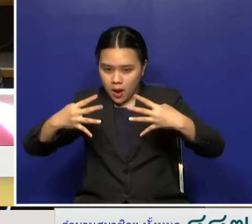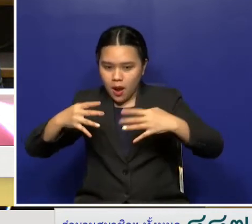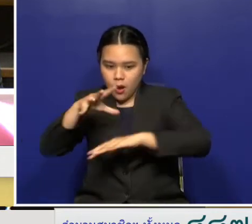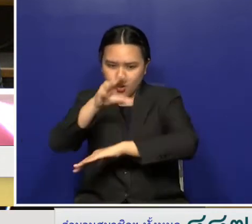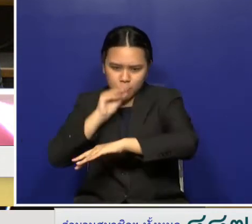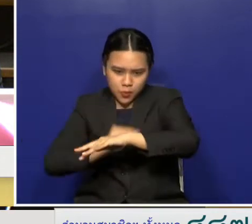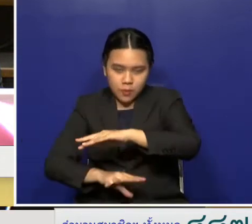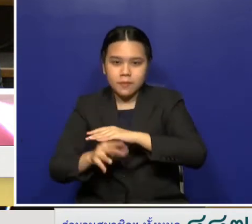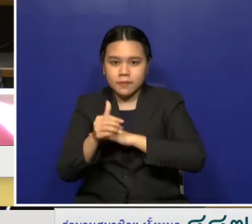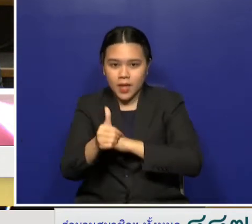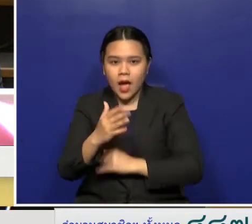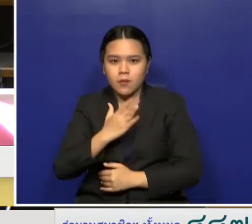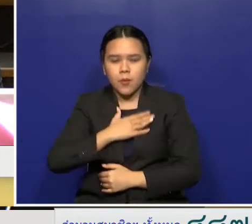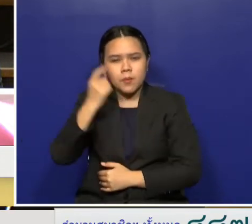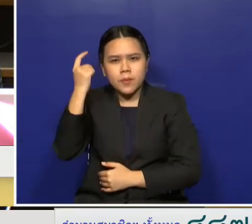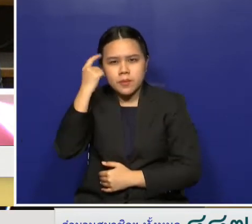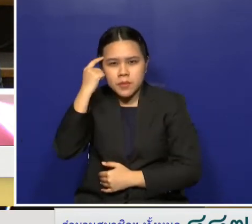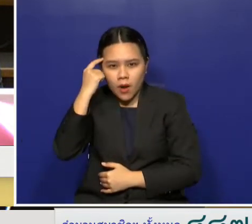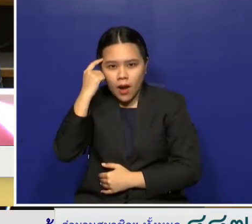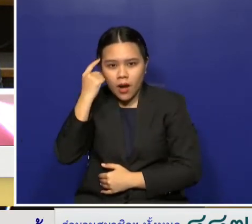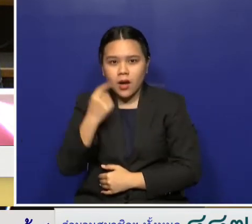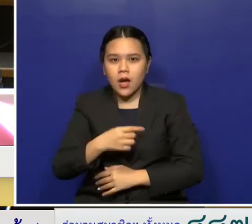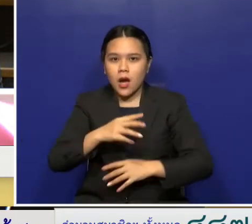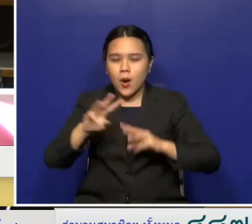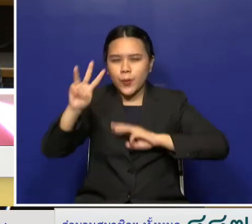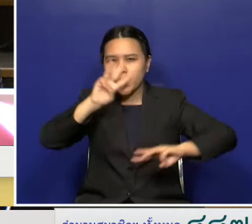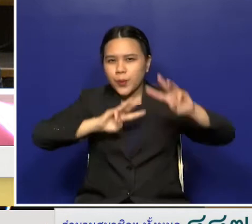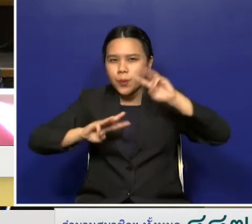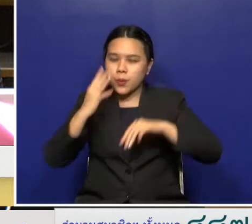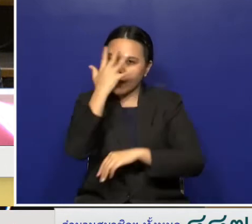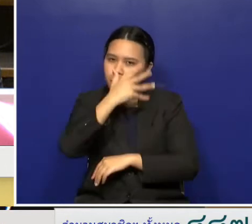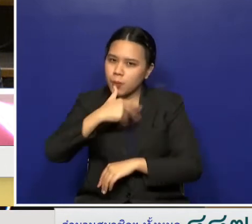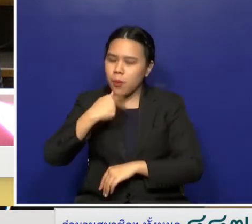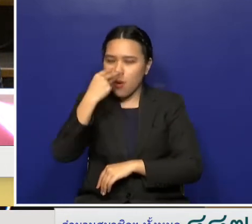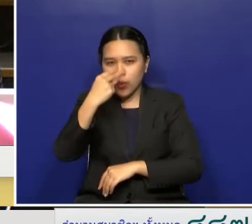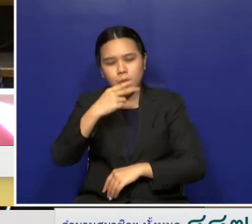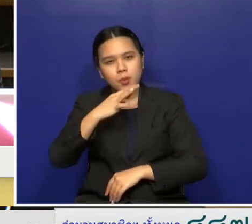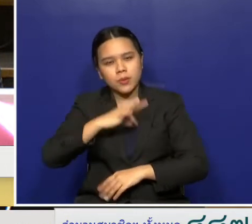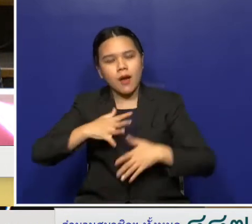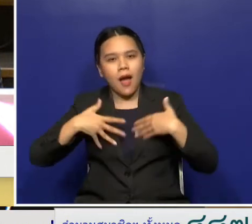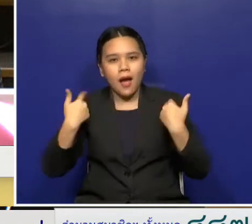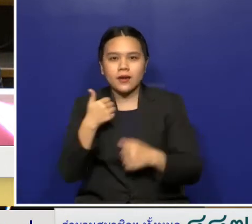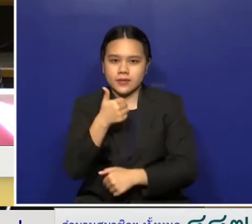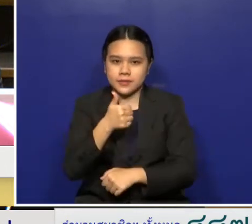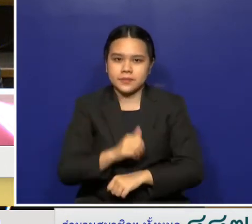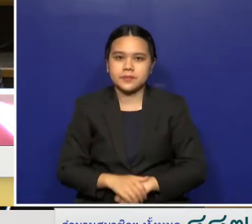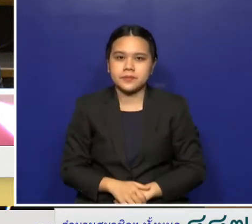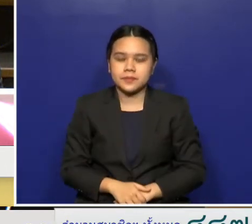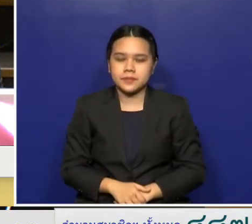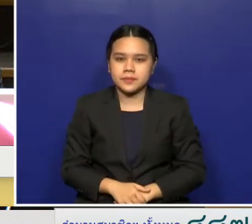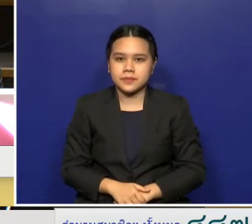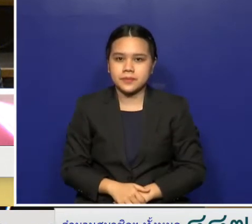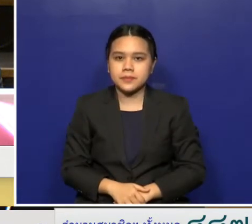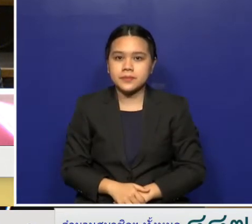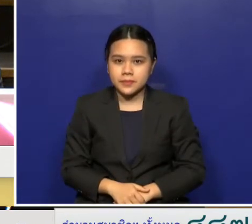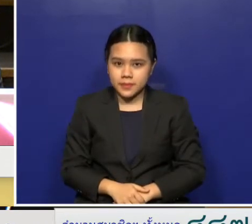ความสวยงามนั้นเนี่ย ก็จะทำให้จรรรดินตาธรทนทกรบครับ ท่านจะสังเกร็ว่าใน